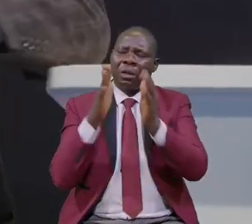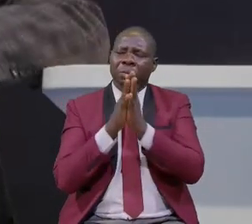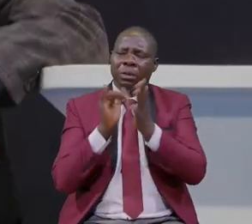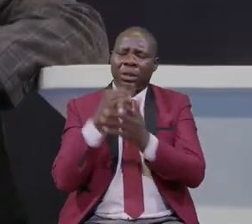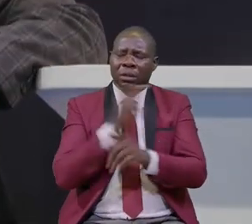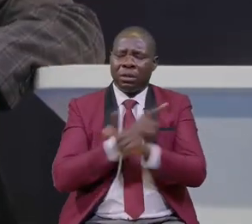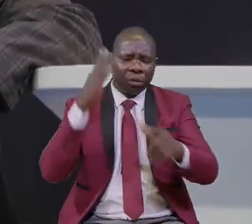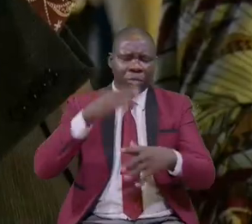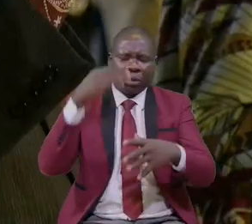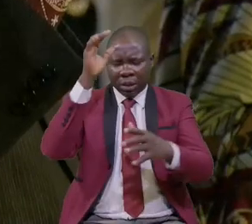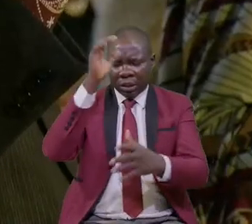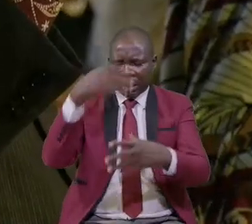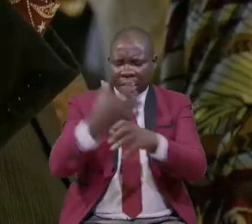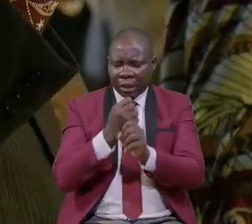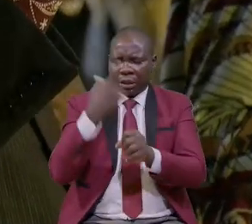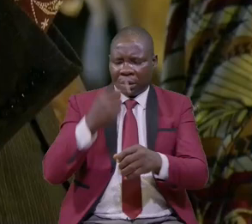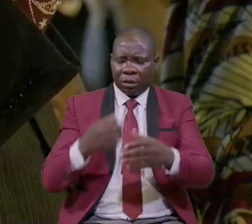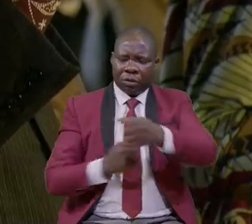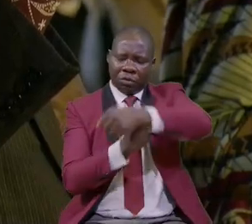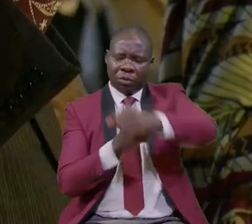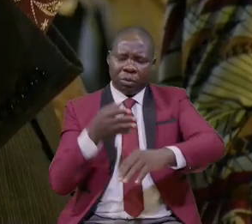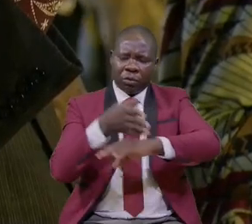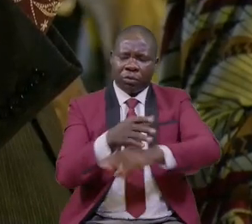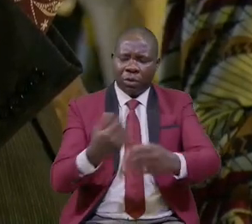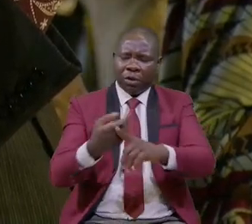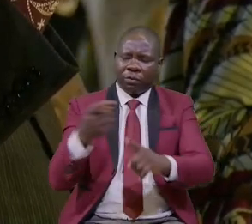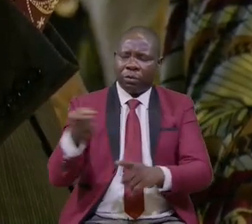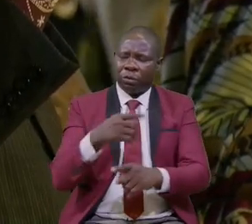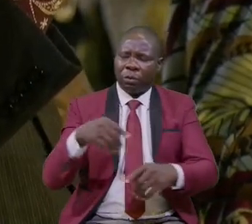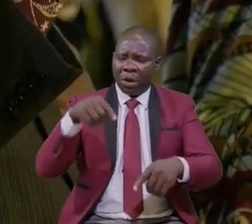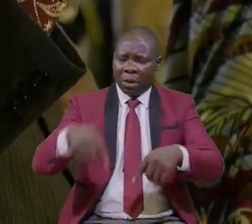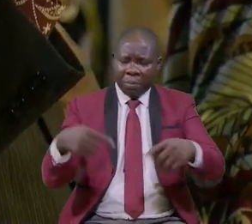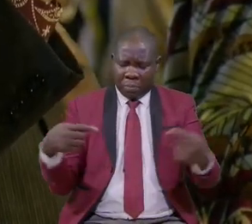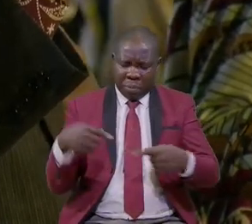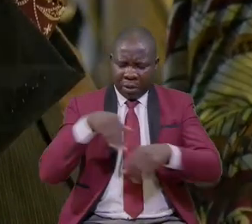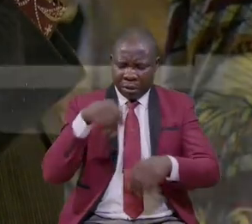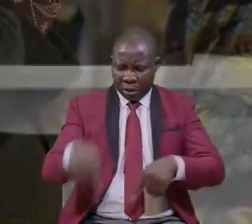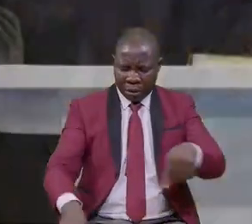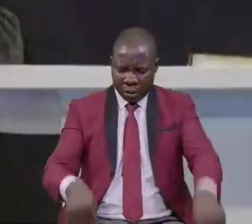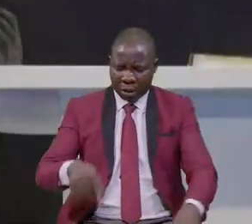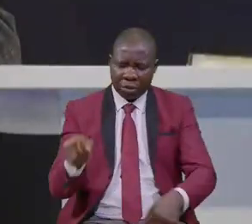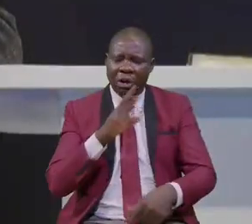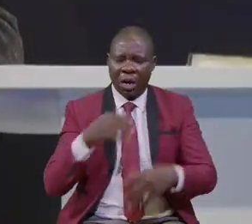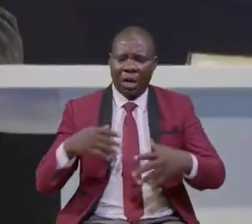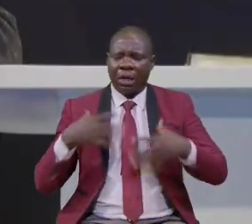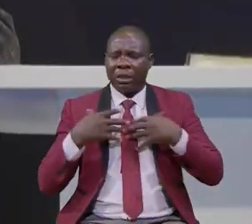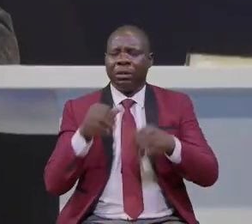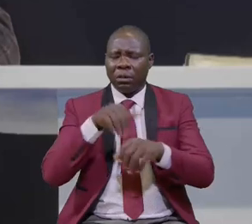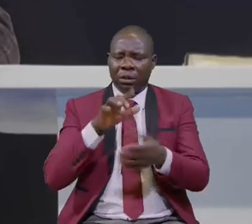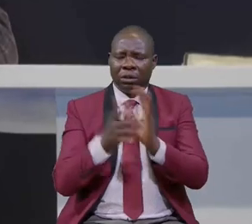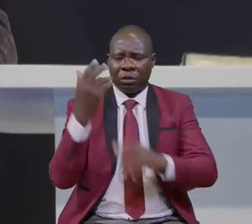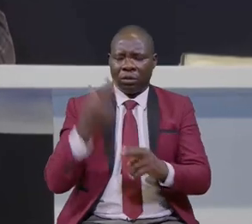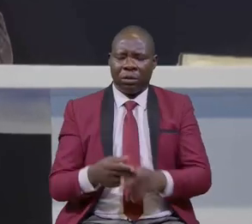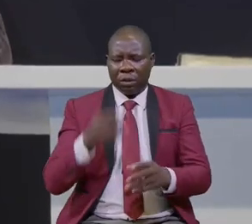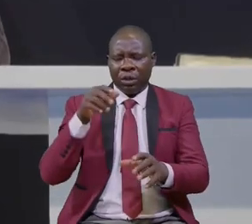Seigneur arrache les béquilles de vos mains tu es gué maintenant au nom de Jésus douleur au